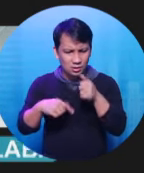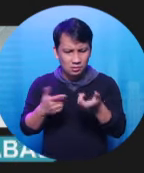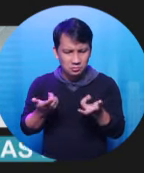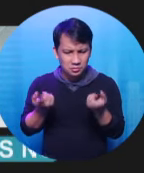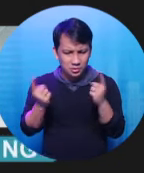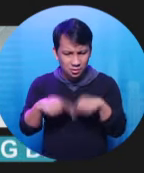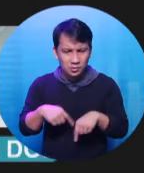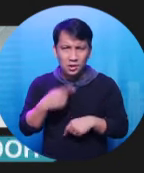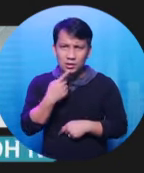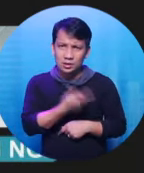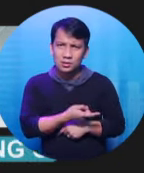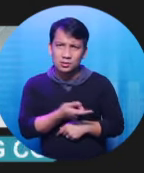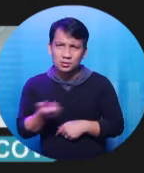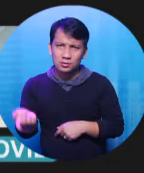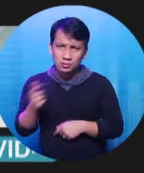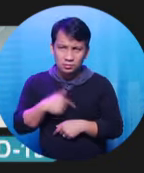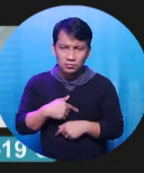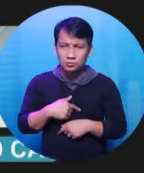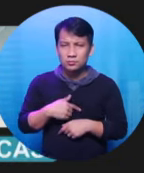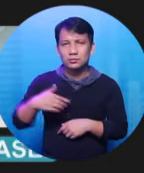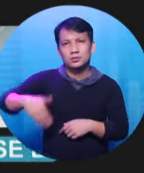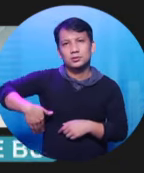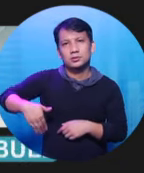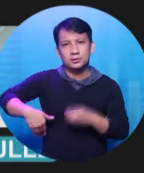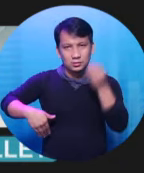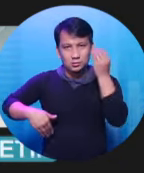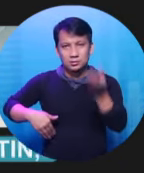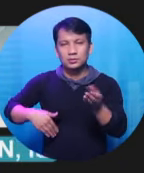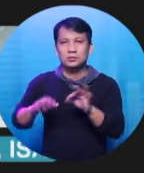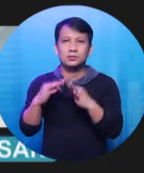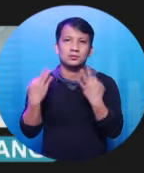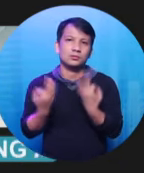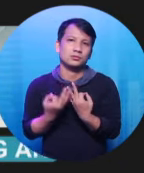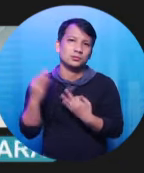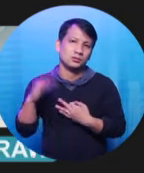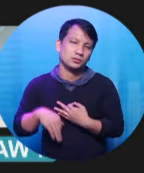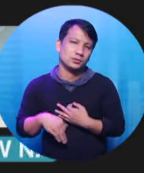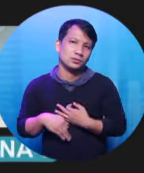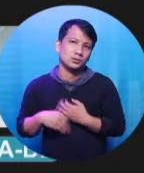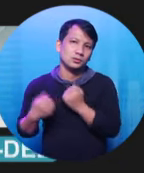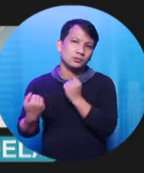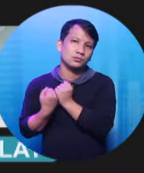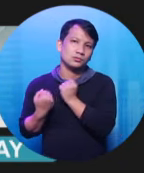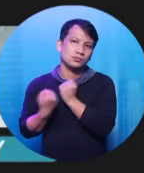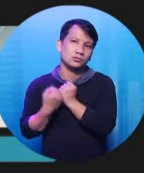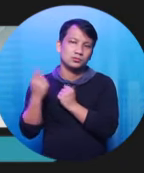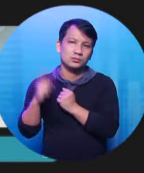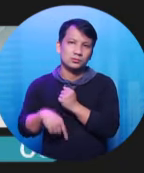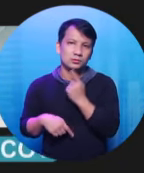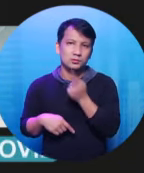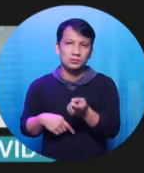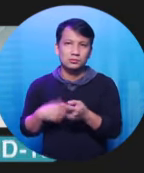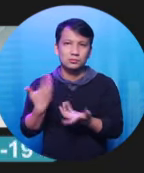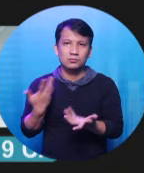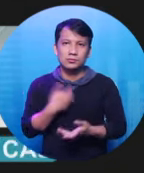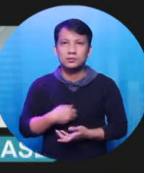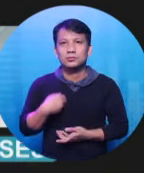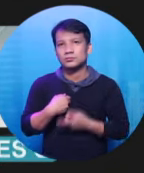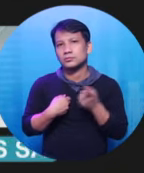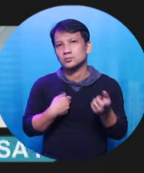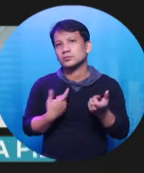nung nagko-contact siya, too late na kasi nalaman na ng mga pamilya ko, ang dami nagko-condolence sa kanila. And she's not even sorry sa ginawa